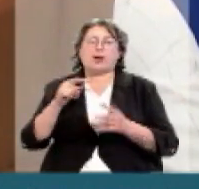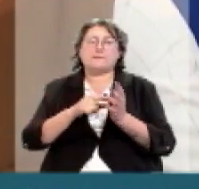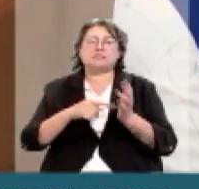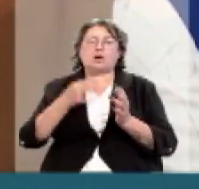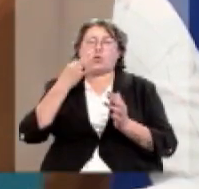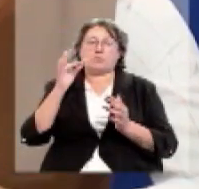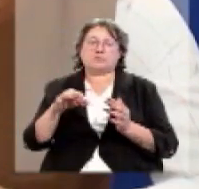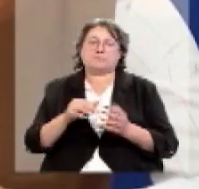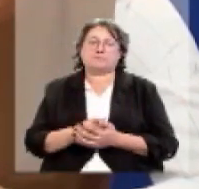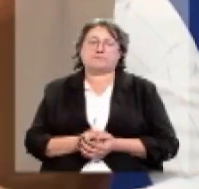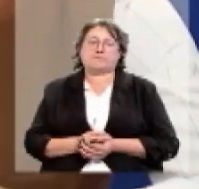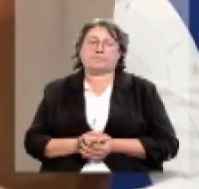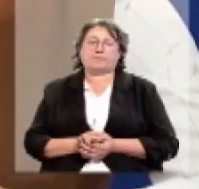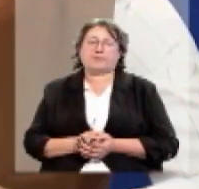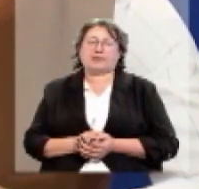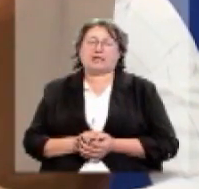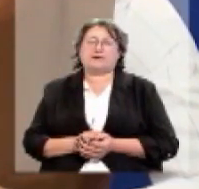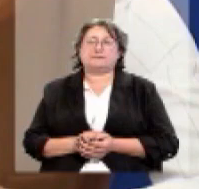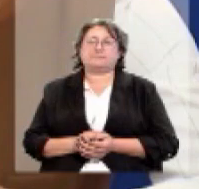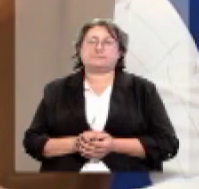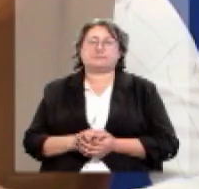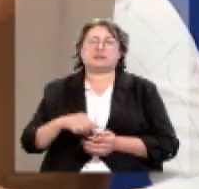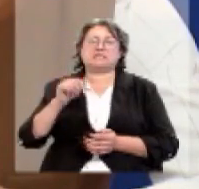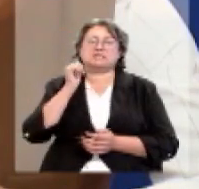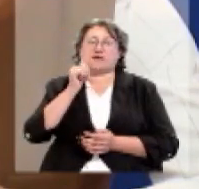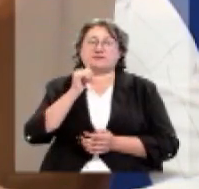Қаламызға ұлттық ассоциация президенті келеді.